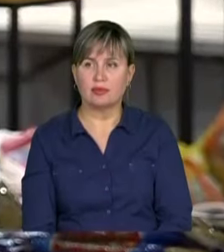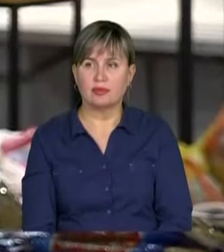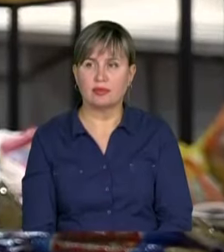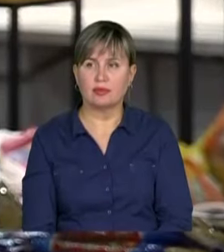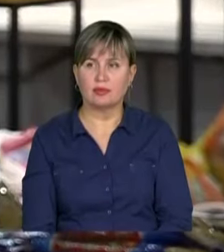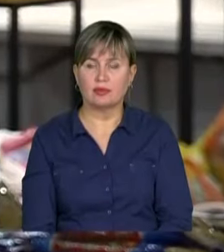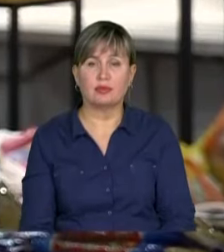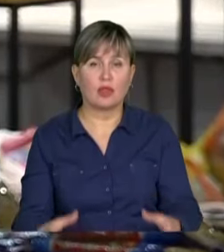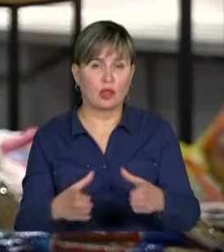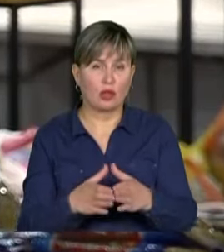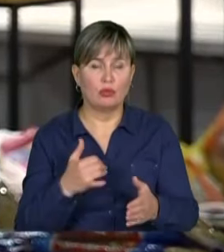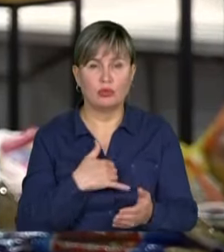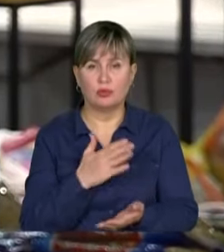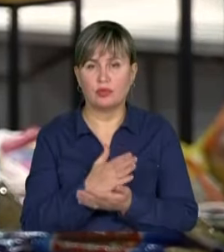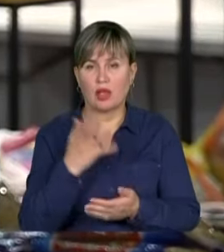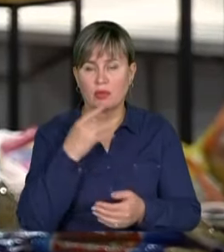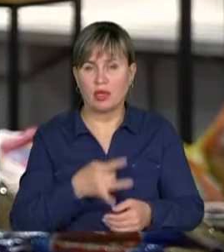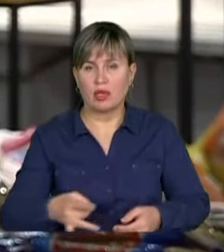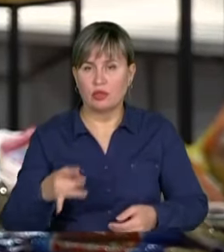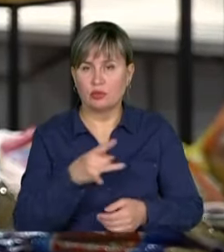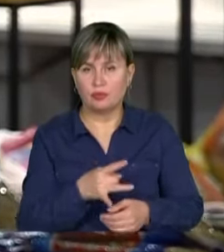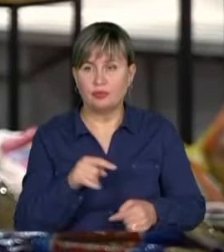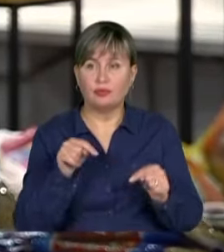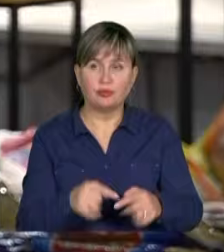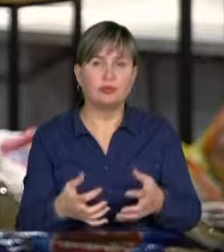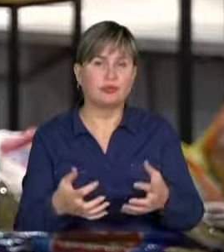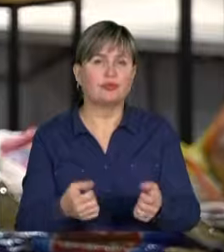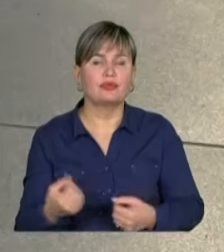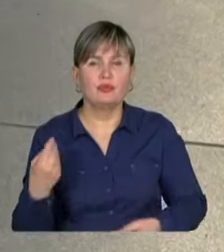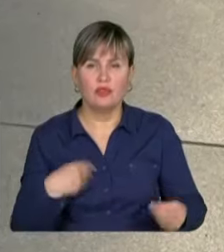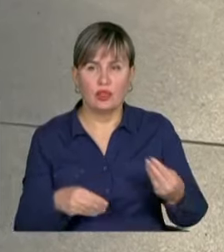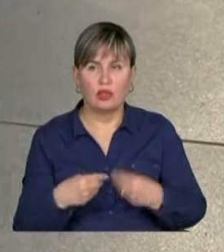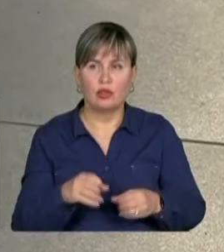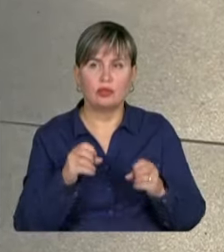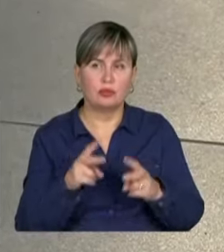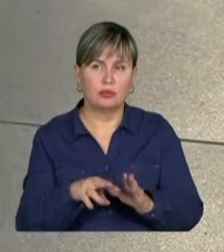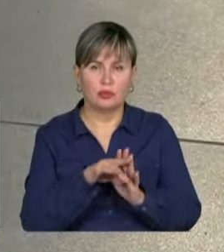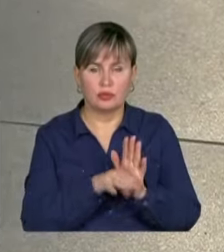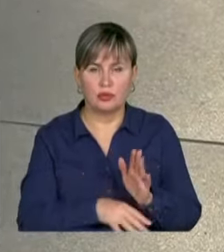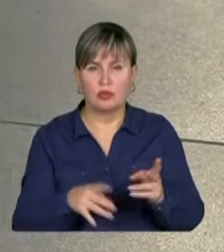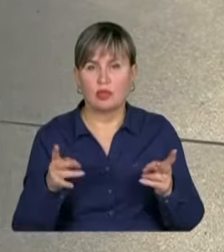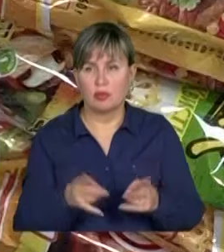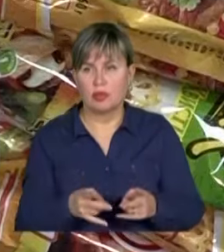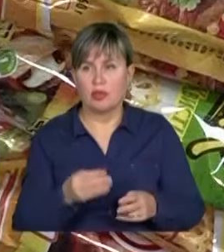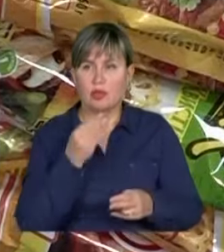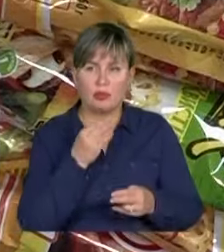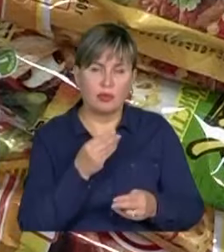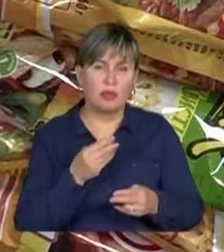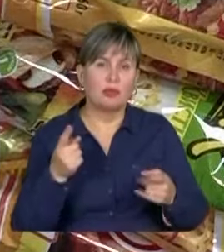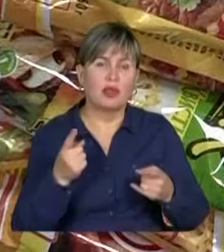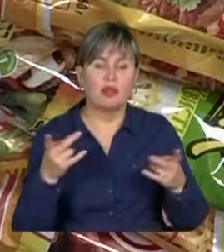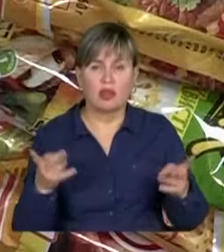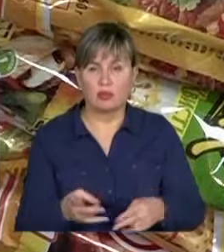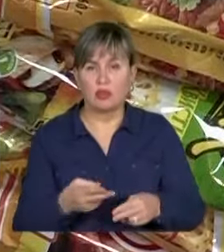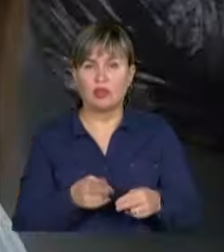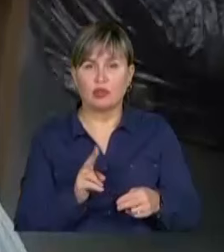нас расположен на базе комиссии Центра Алмалинского района. Здесь мы принимаем вещи по определенному перечню необходимых вещей. Продукты первой необходимости,